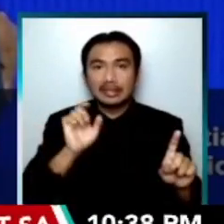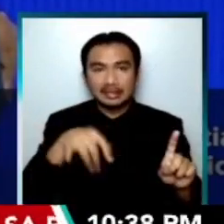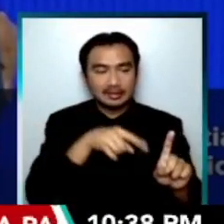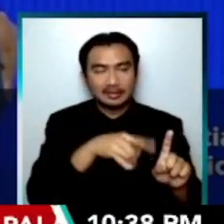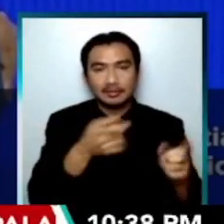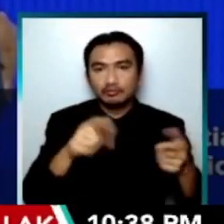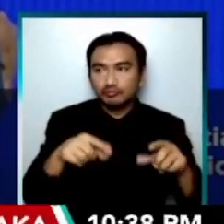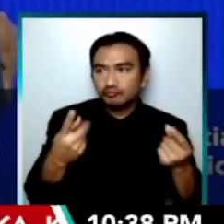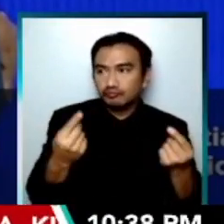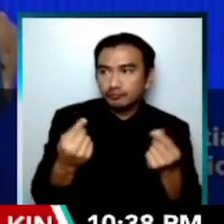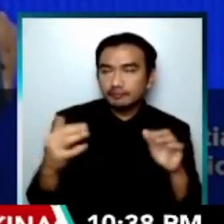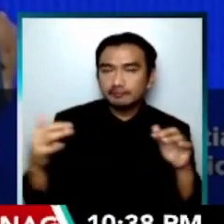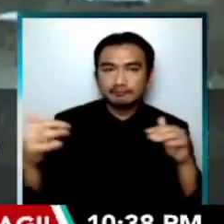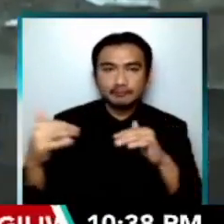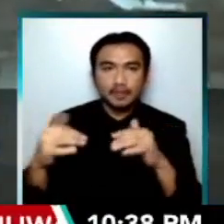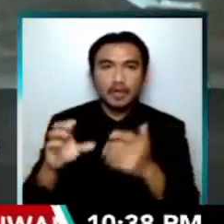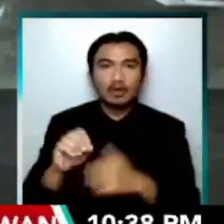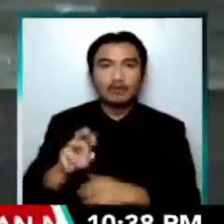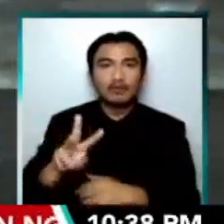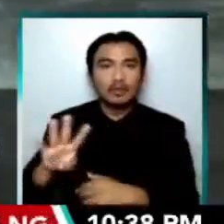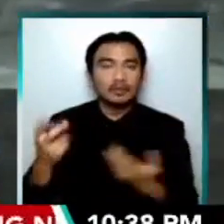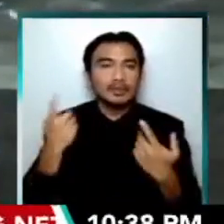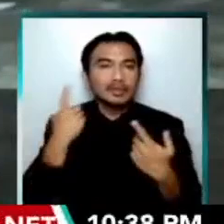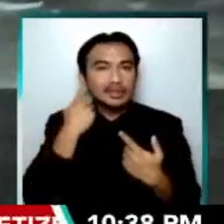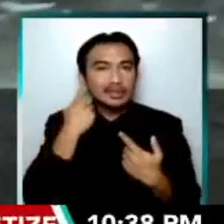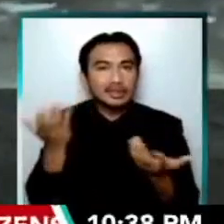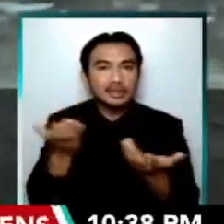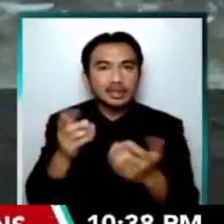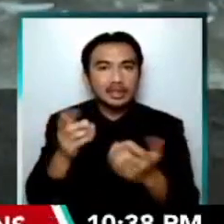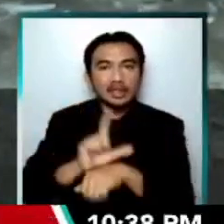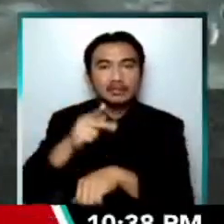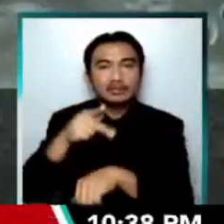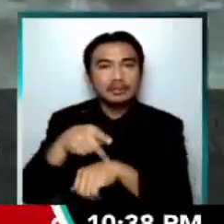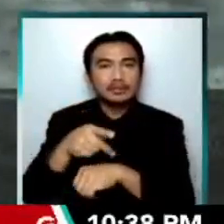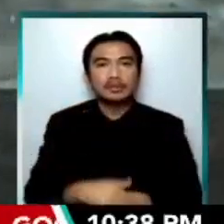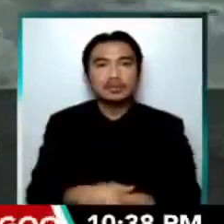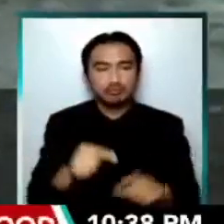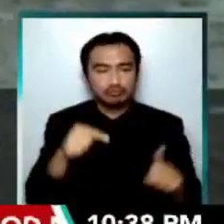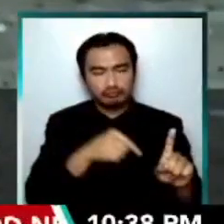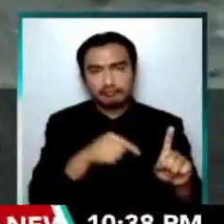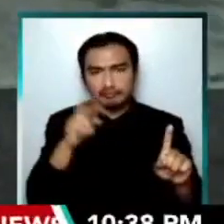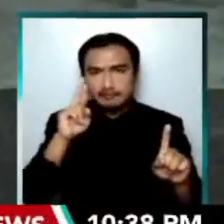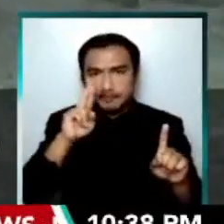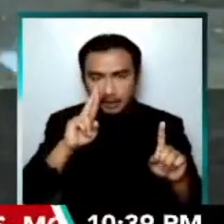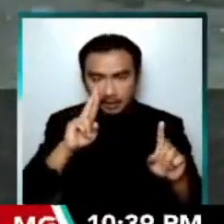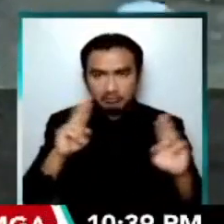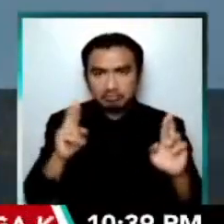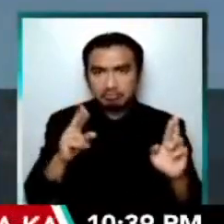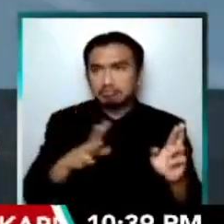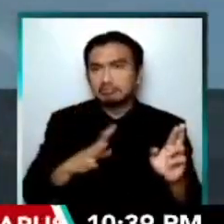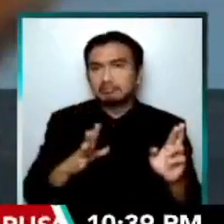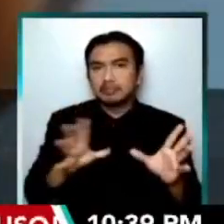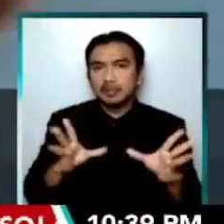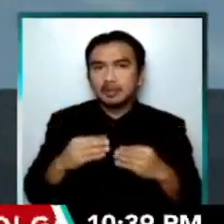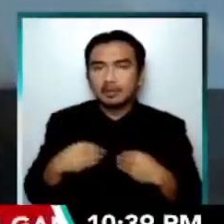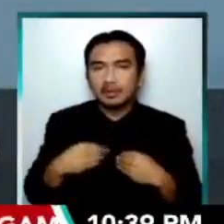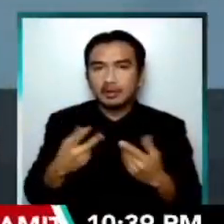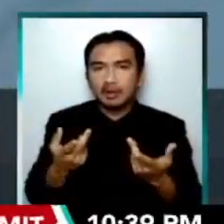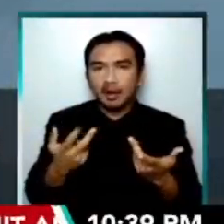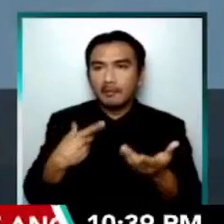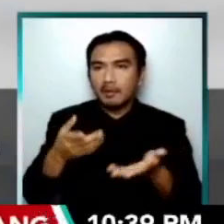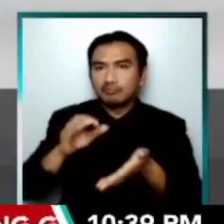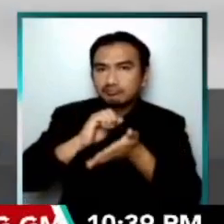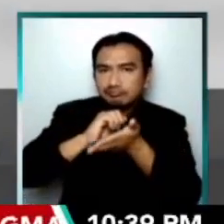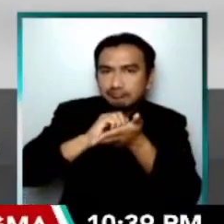OFW Center sa Las Piñas. Anya, handa siyang isakripisyo ang malaking kita ng gobyerno mula sa isabong.